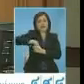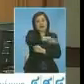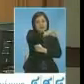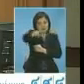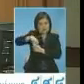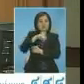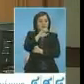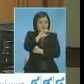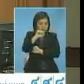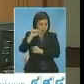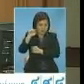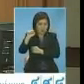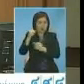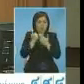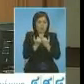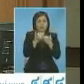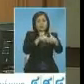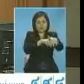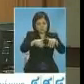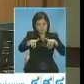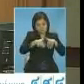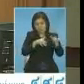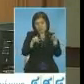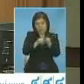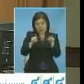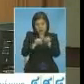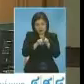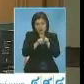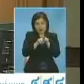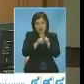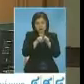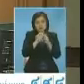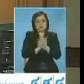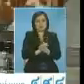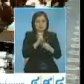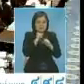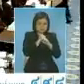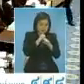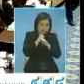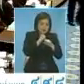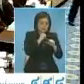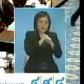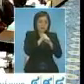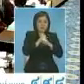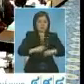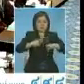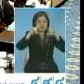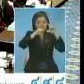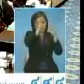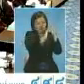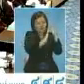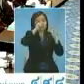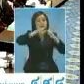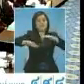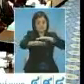ทนราษฎรแห่งนี้และประชาชนจะได้ร่วมกันสร้างประวัติศาสตร์และร่วมกันสร้างผลงานที่จะวางรากฐานอน